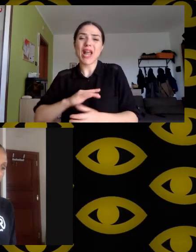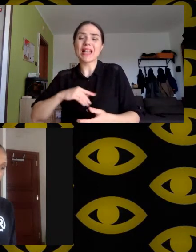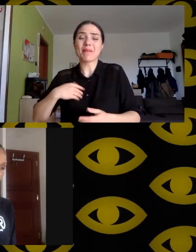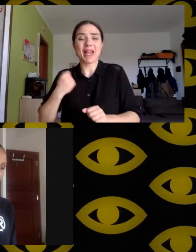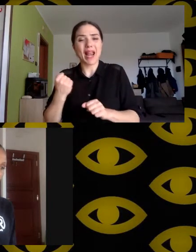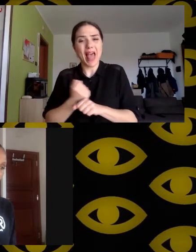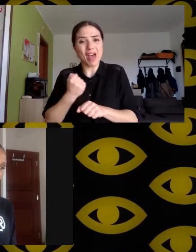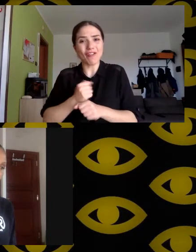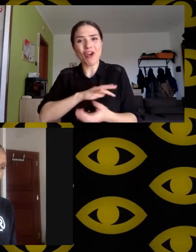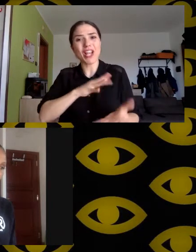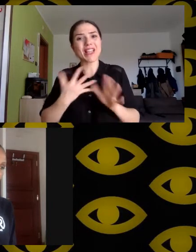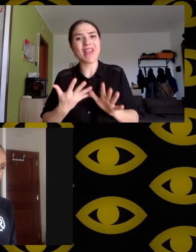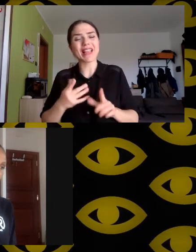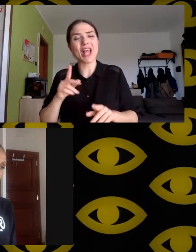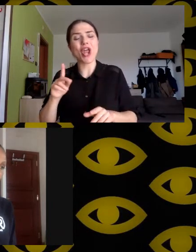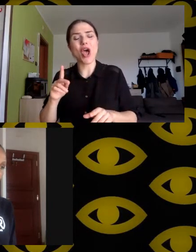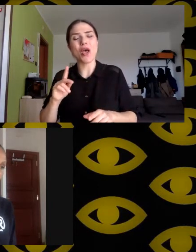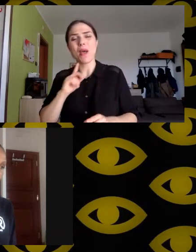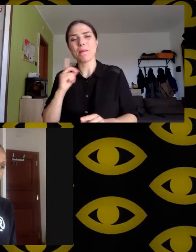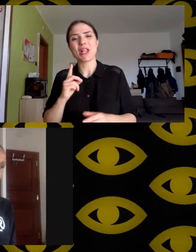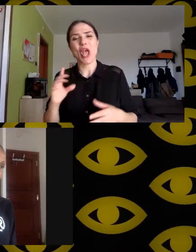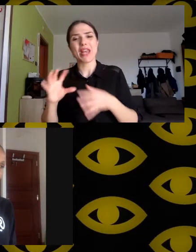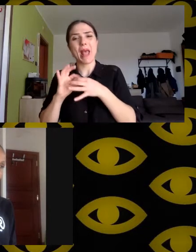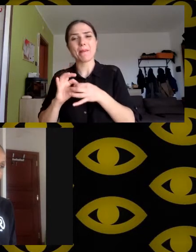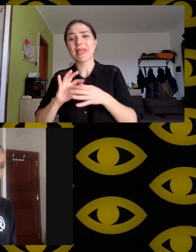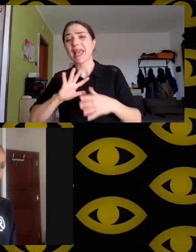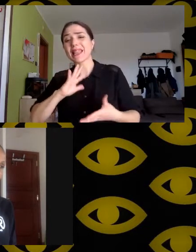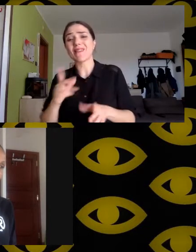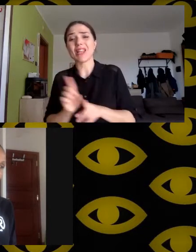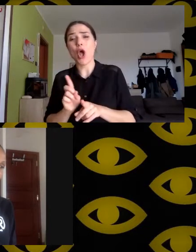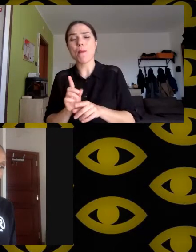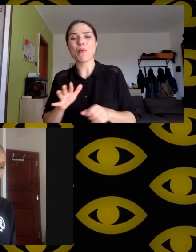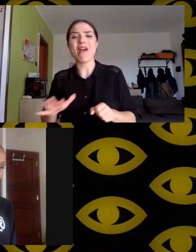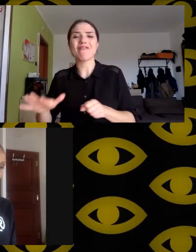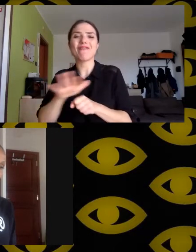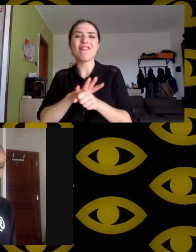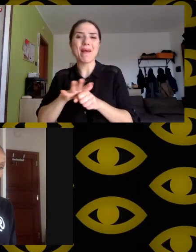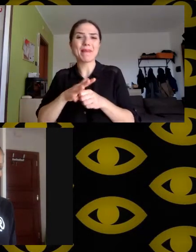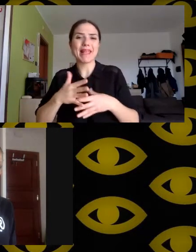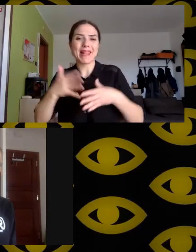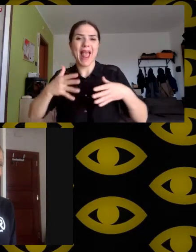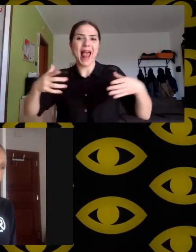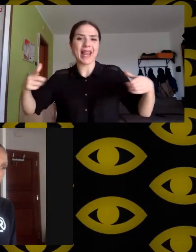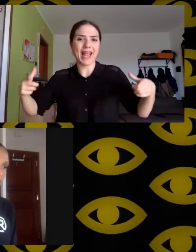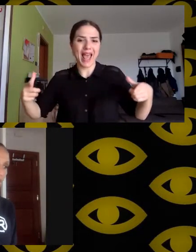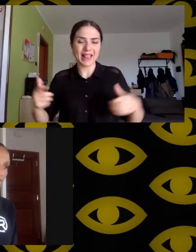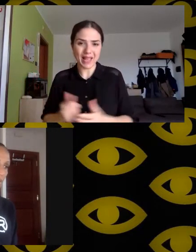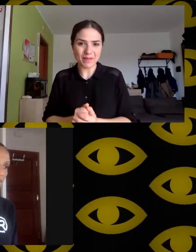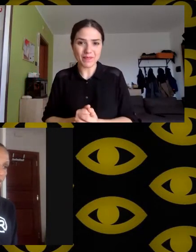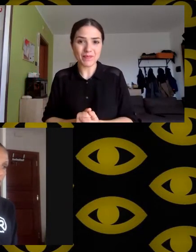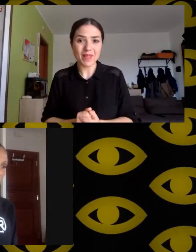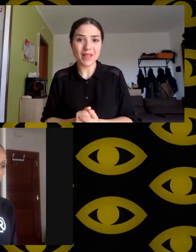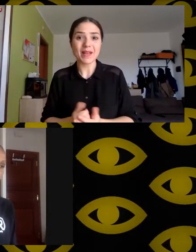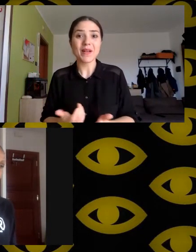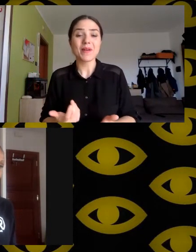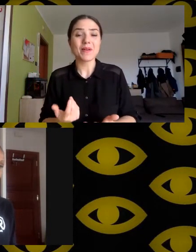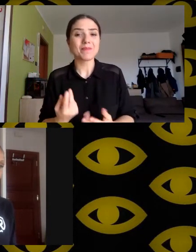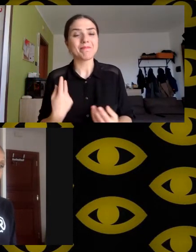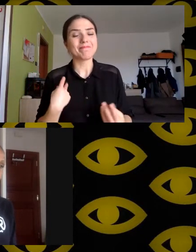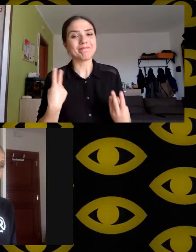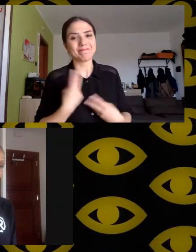amiche e quindi è una famiglia allargata, e sono sotto questo punto sono veramente